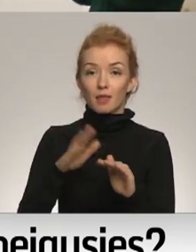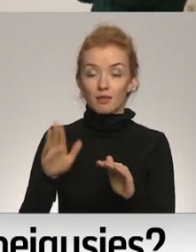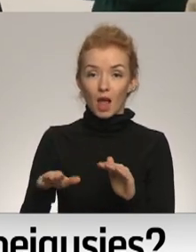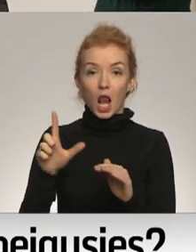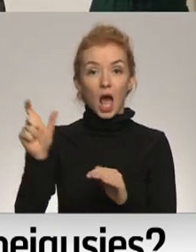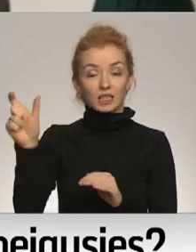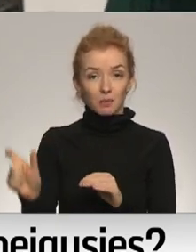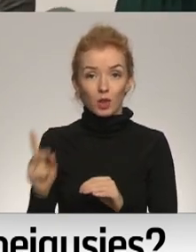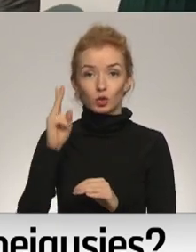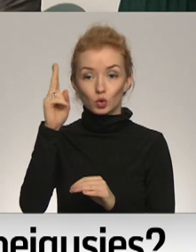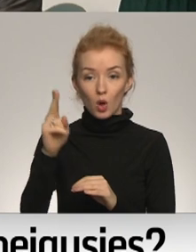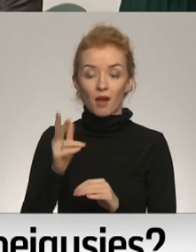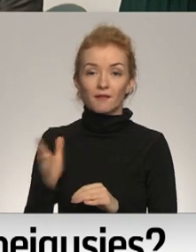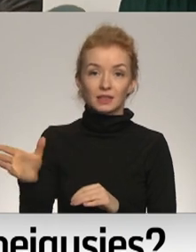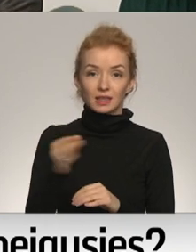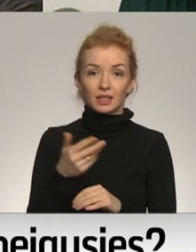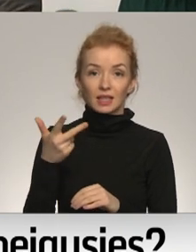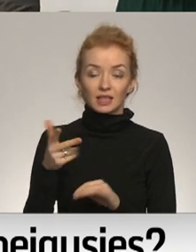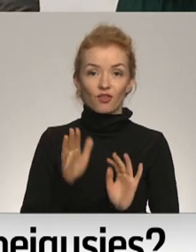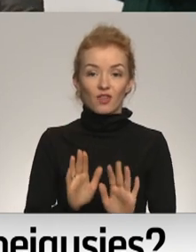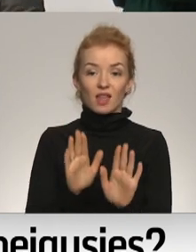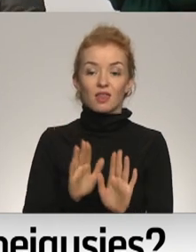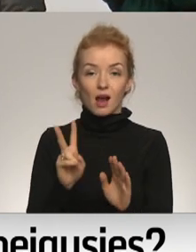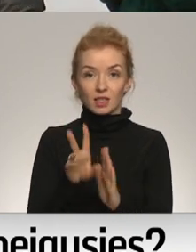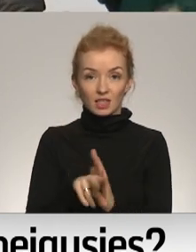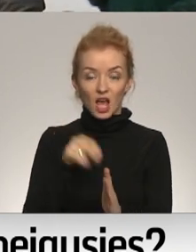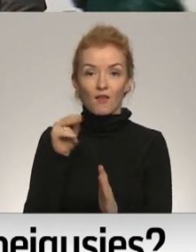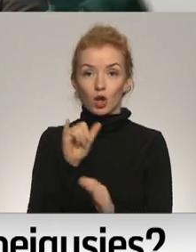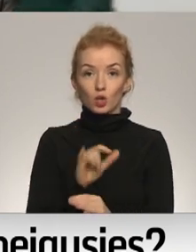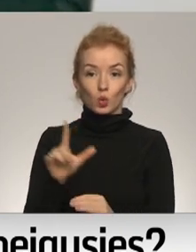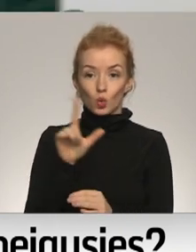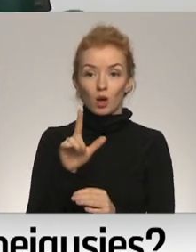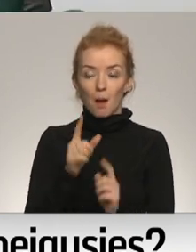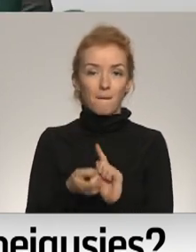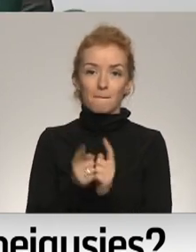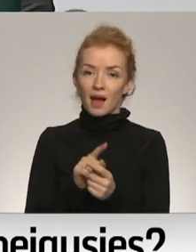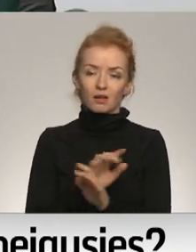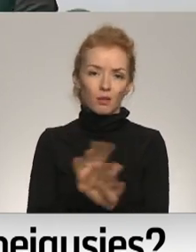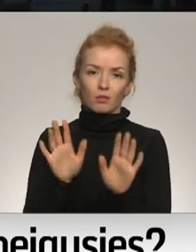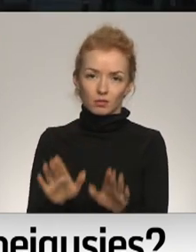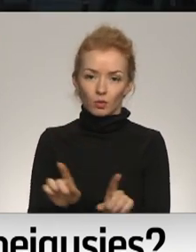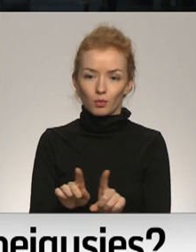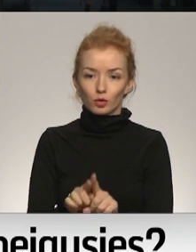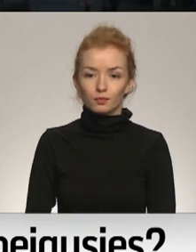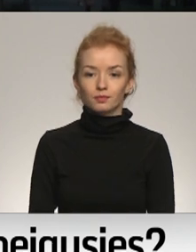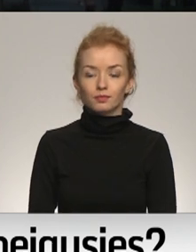priekšsētājs sola, ka visi 3 priekšsētāja vietnieki, kas ievēlēti vēl jūlijā, mainīti netikšot.